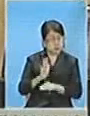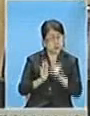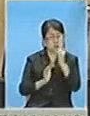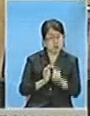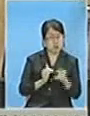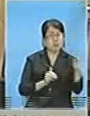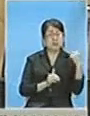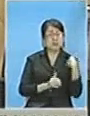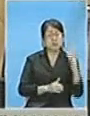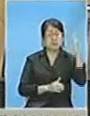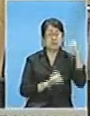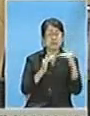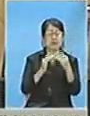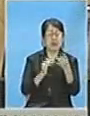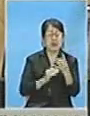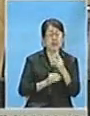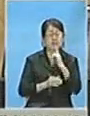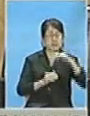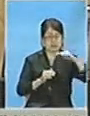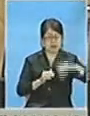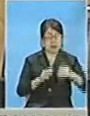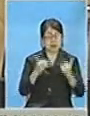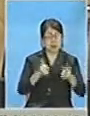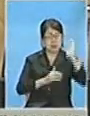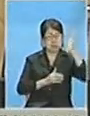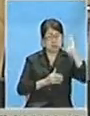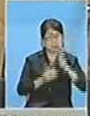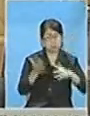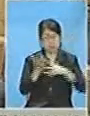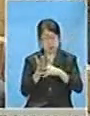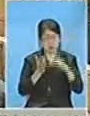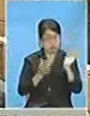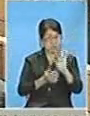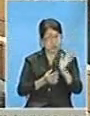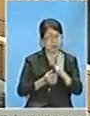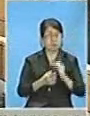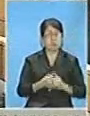ใช้สิทธิ์อะไรก็ว่ากันไปอย่าเพิ่งมาขัดในระหว่างที่การกระทู้ถามได้ไหม